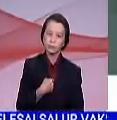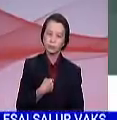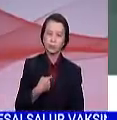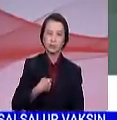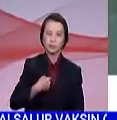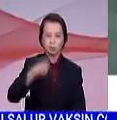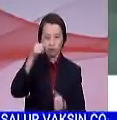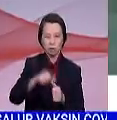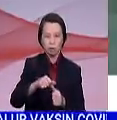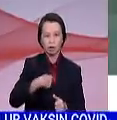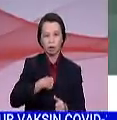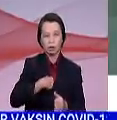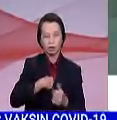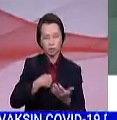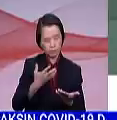saya ingat macam saya